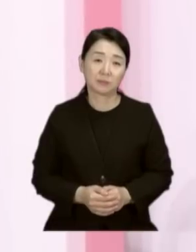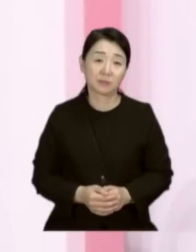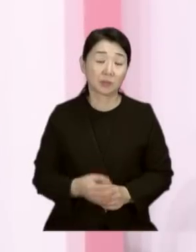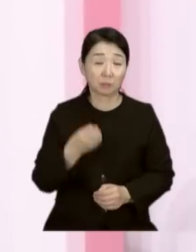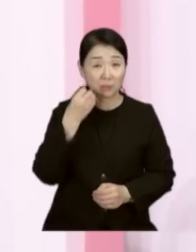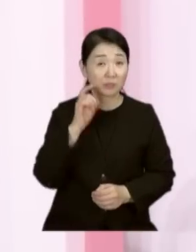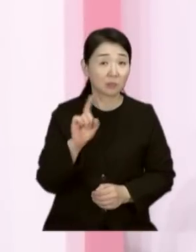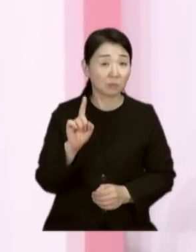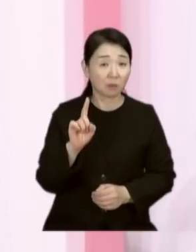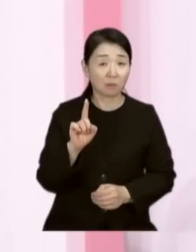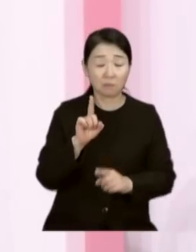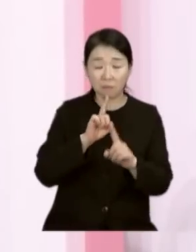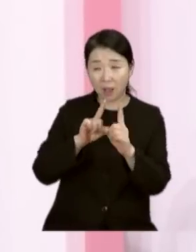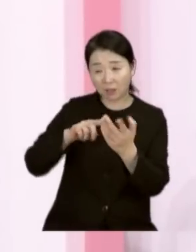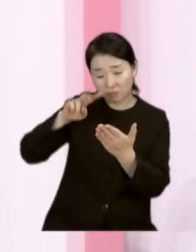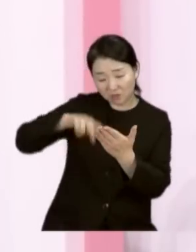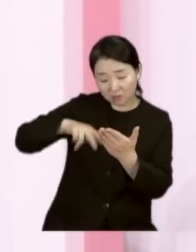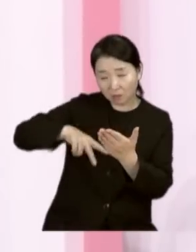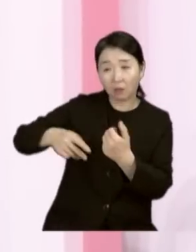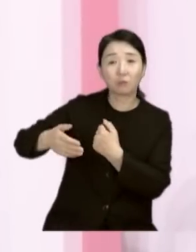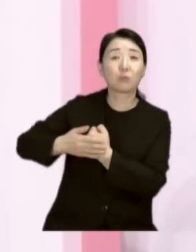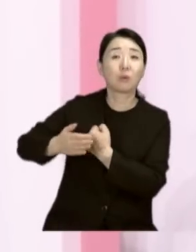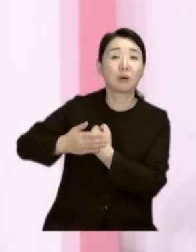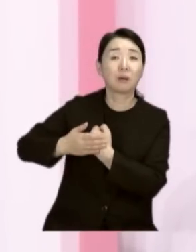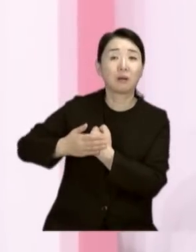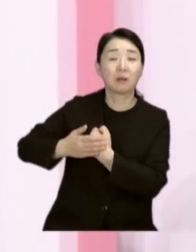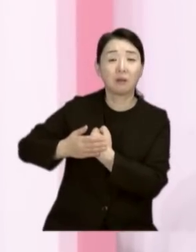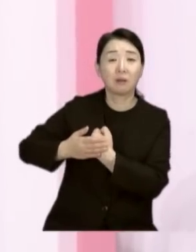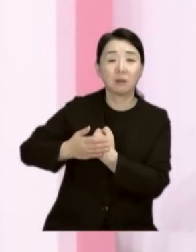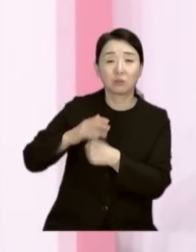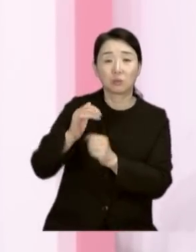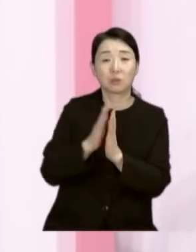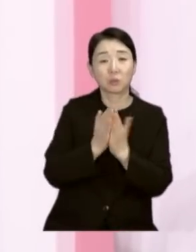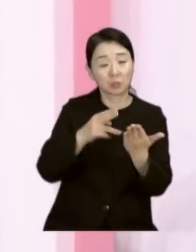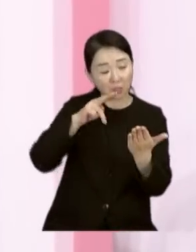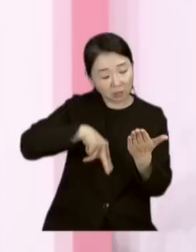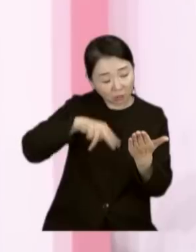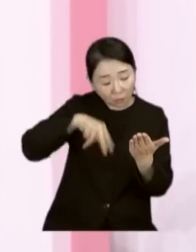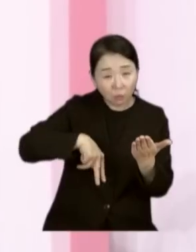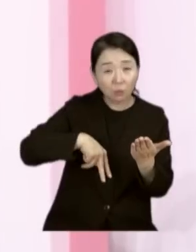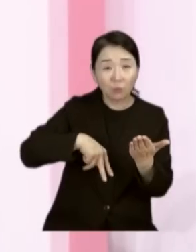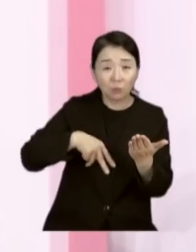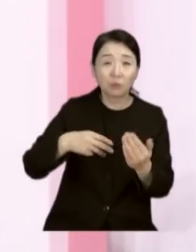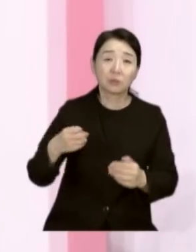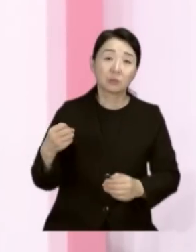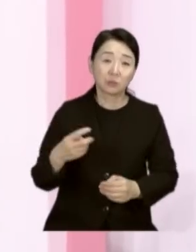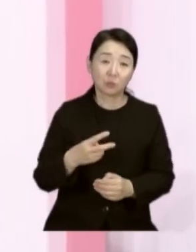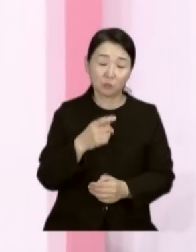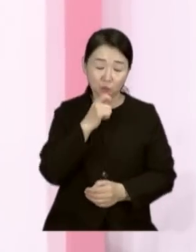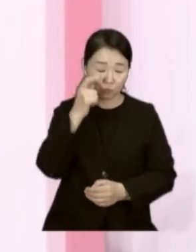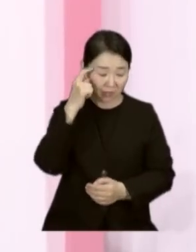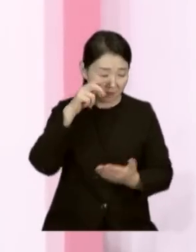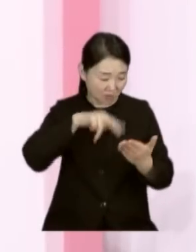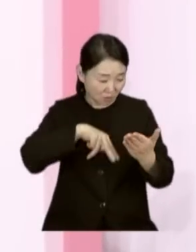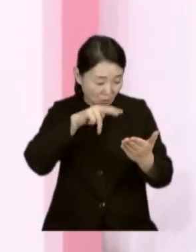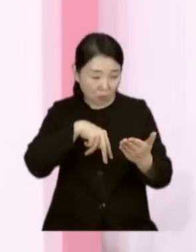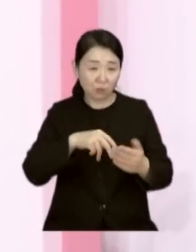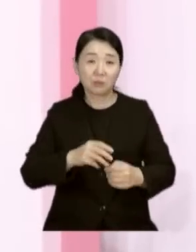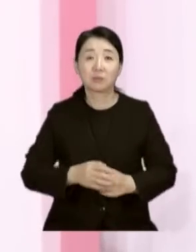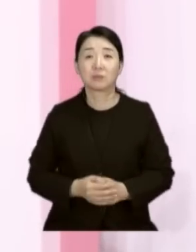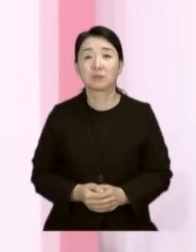정말 신기한 거는 자꾸 말씀을 보게 하세요. 그 자꾸 성경책을 보게 하시고 큐티를 하게